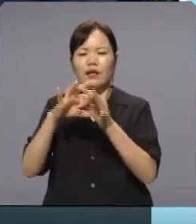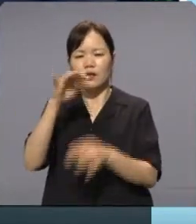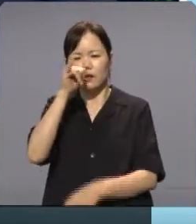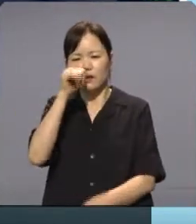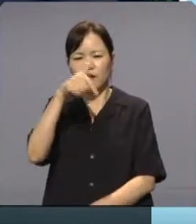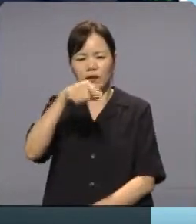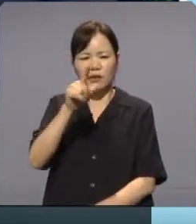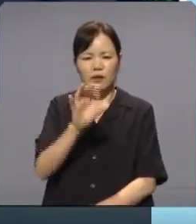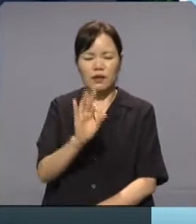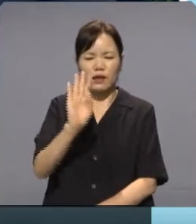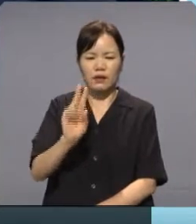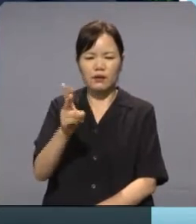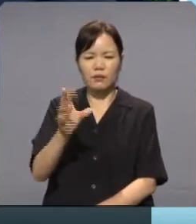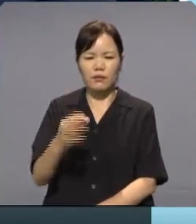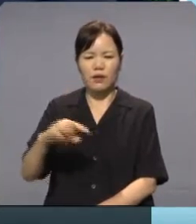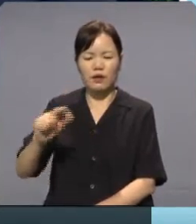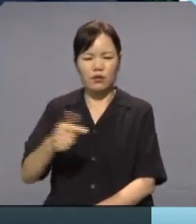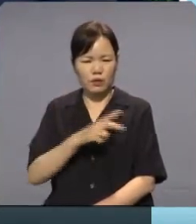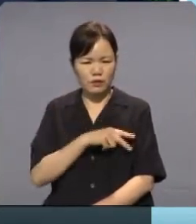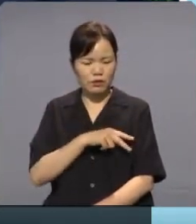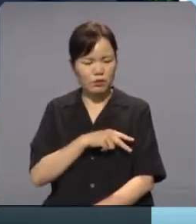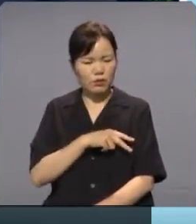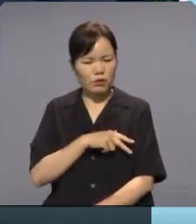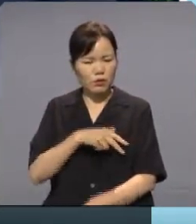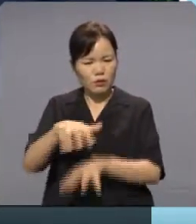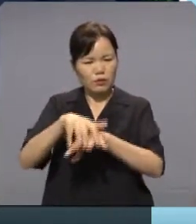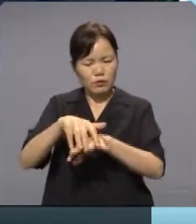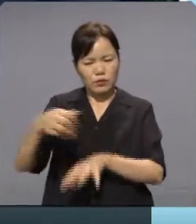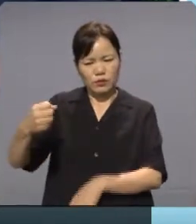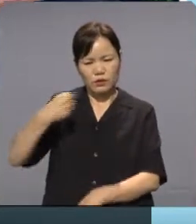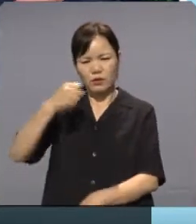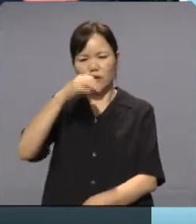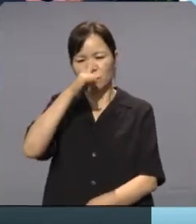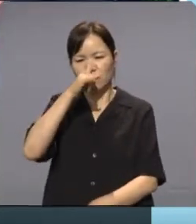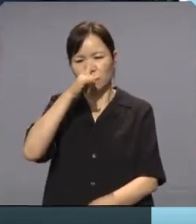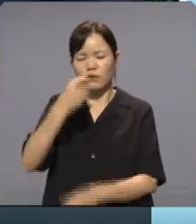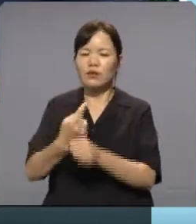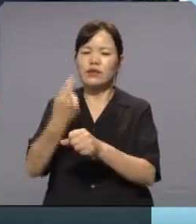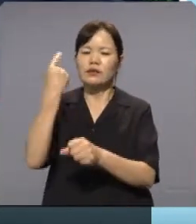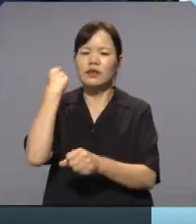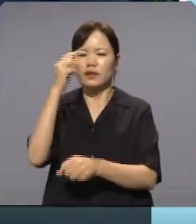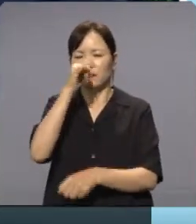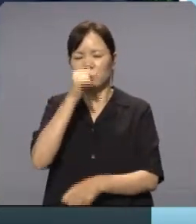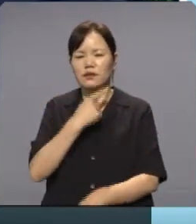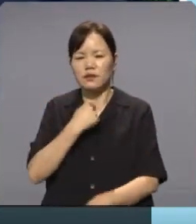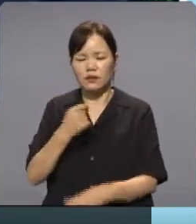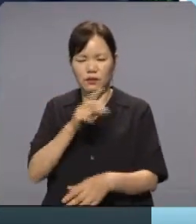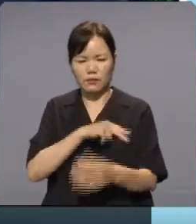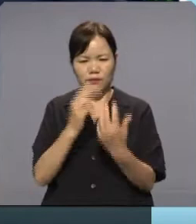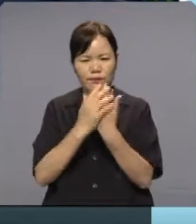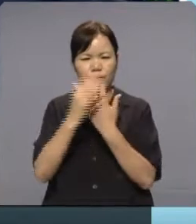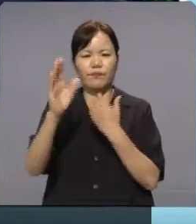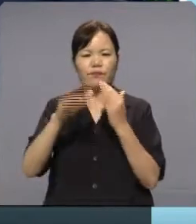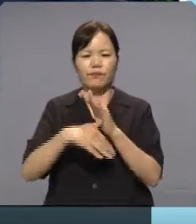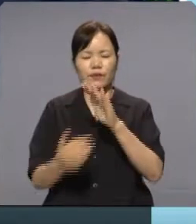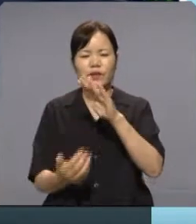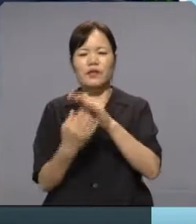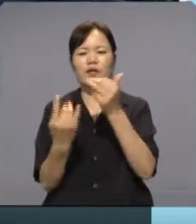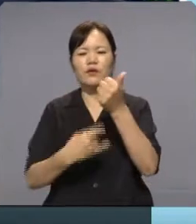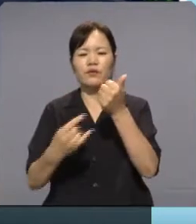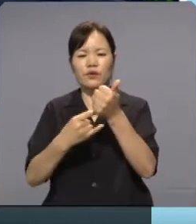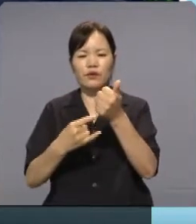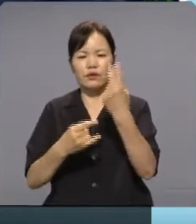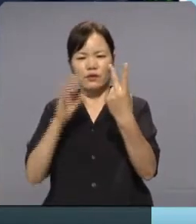강병원 의원 같은 경우 상당히 좀 조직력도 있고 그리고 또 작년에 있었던 전당대회에서 나름 최고위원 2위를